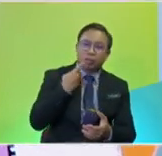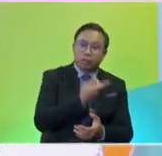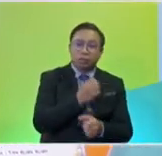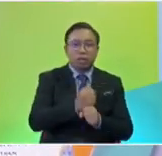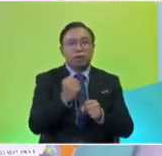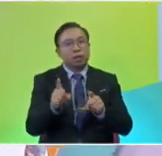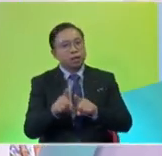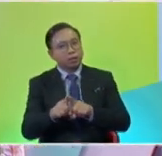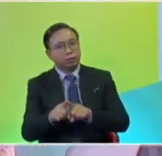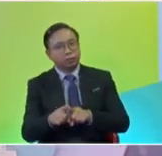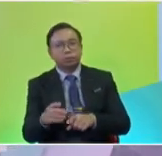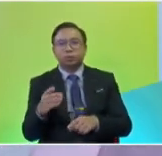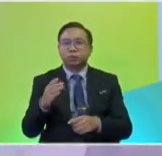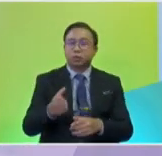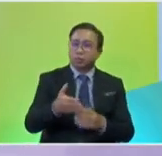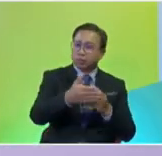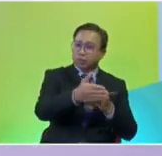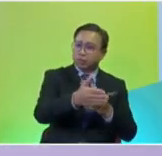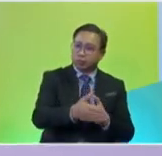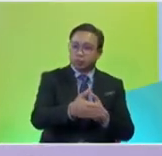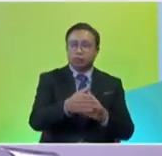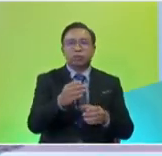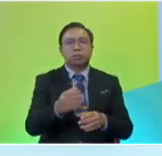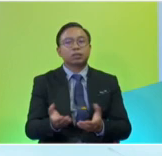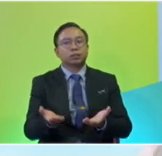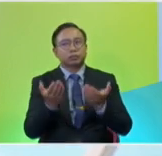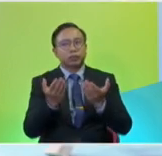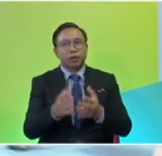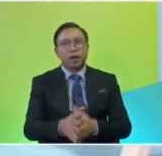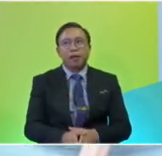bekerja sama Pulau tangan kerjasama